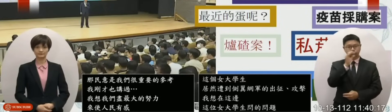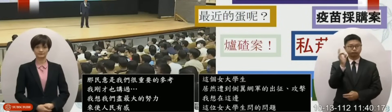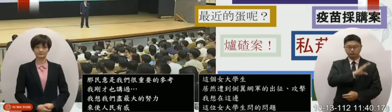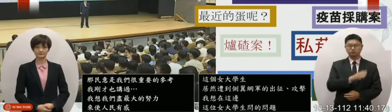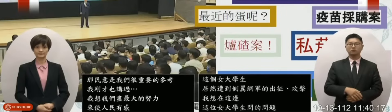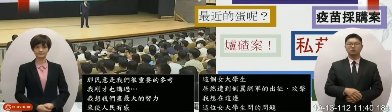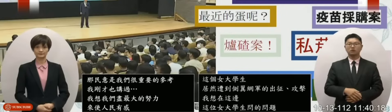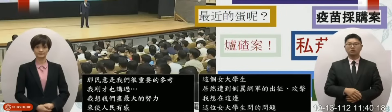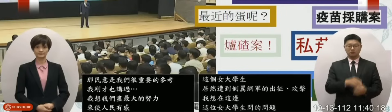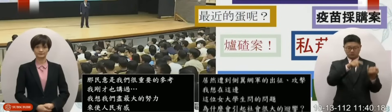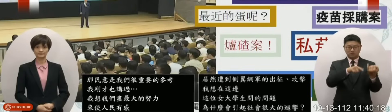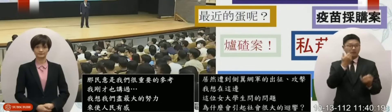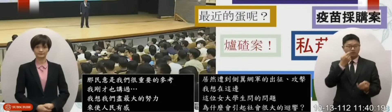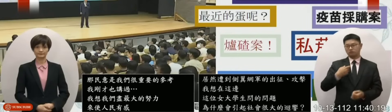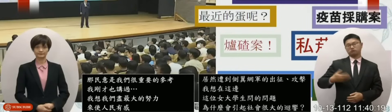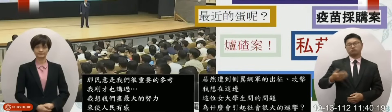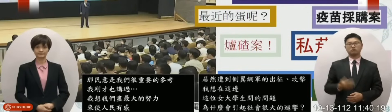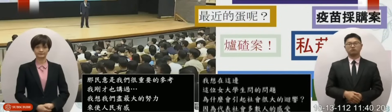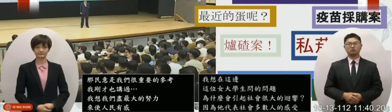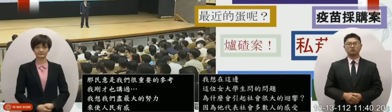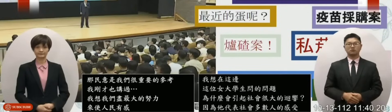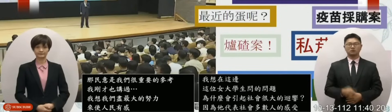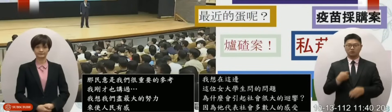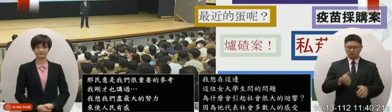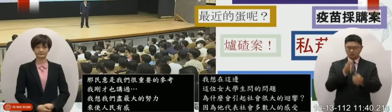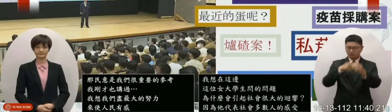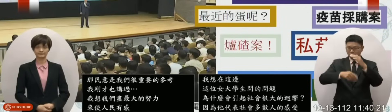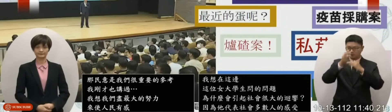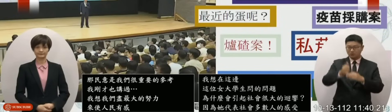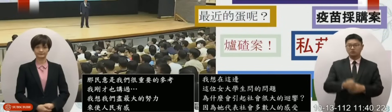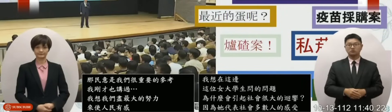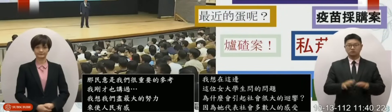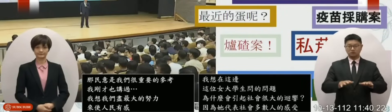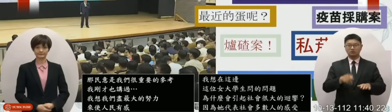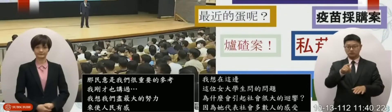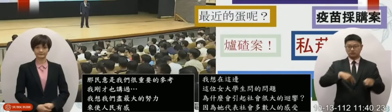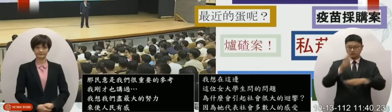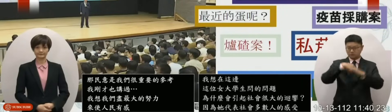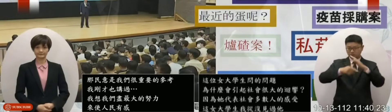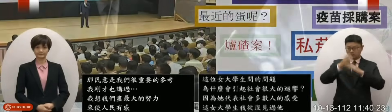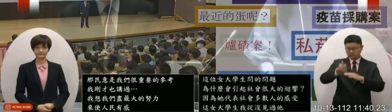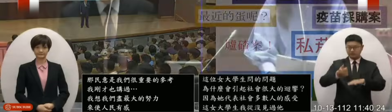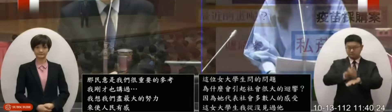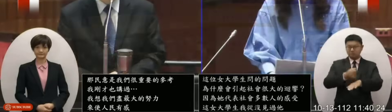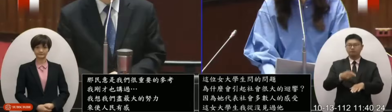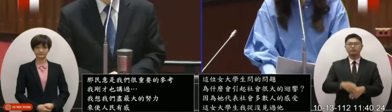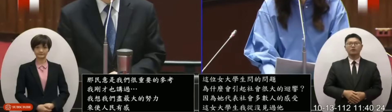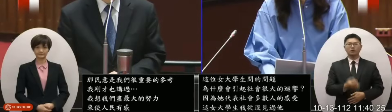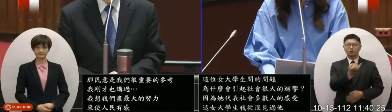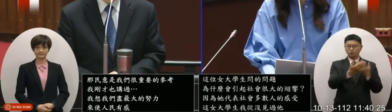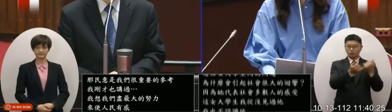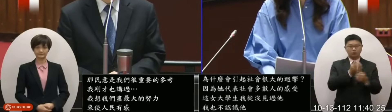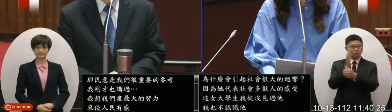的人也不知道她是谁。那我想在这边，院长，您是现在执政的行政院长，这位女大学生